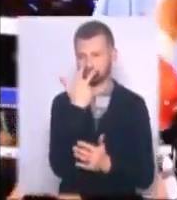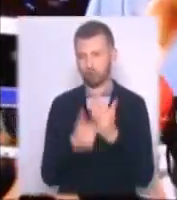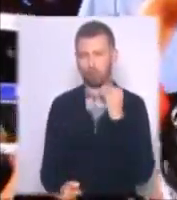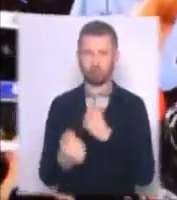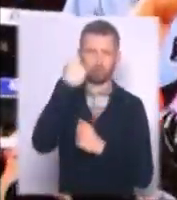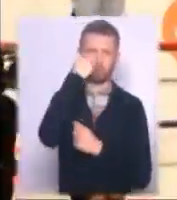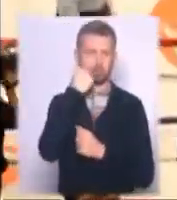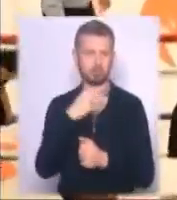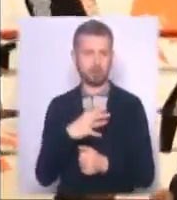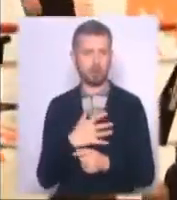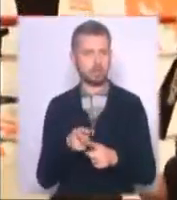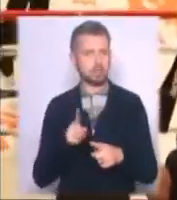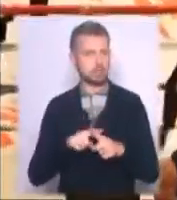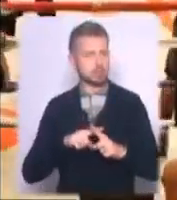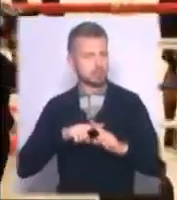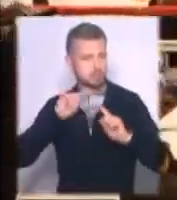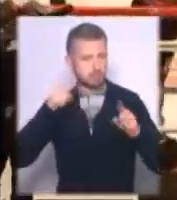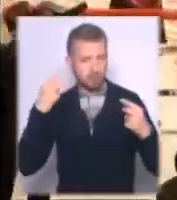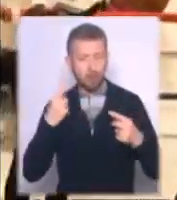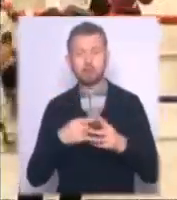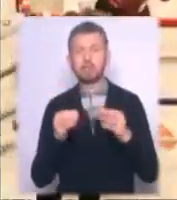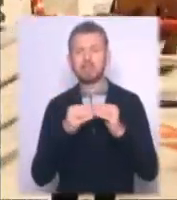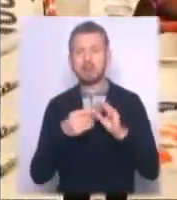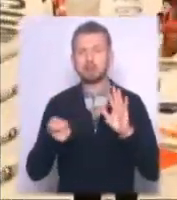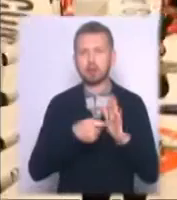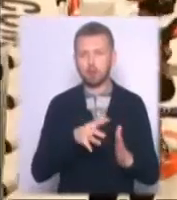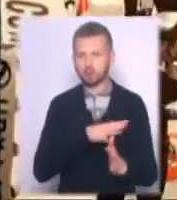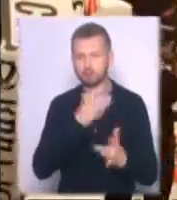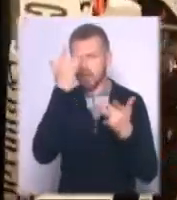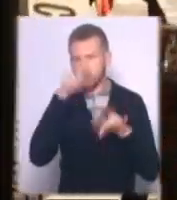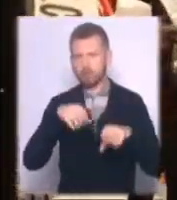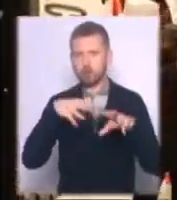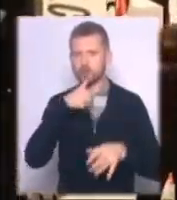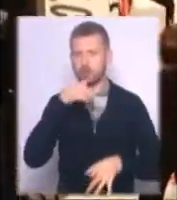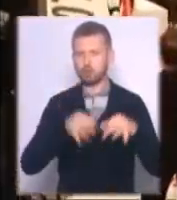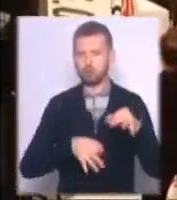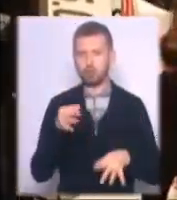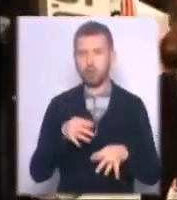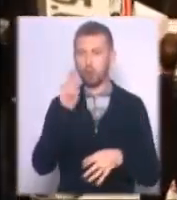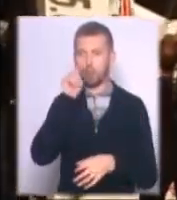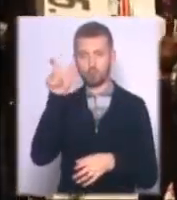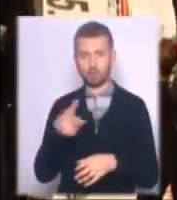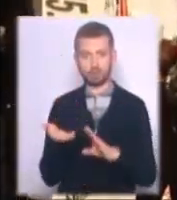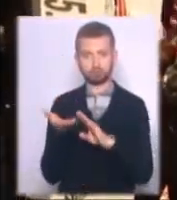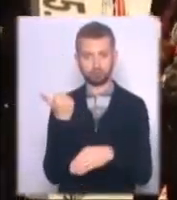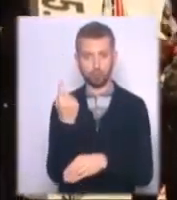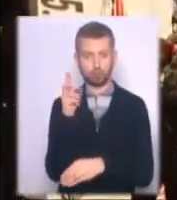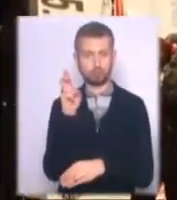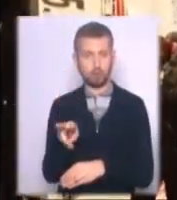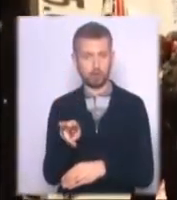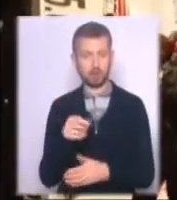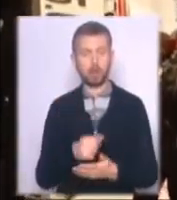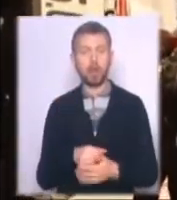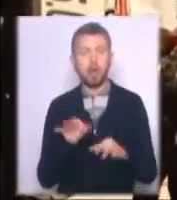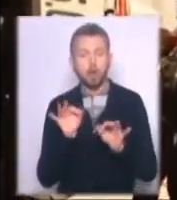завело Володимира. Десятий раунд ознаменувався несподіваним рішенням рефері зняти з українця бал за утримання суперника. Хоча